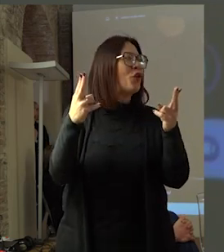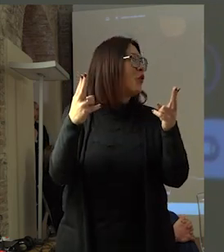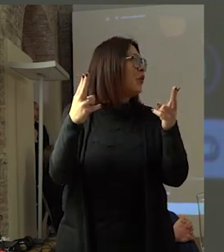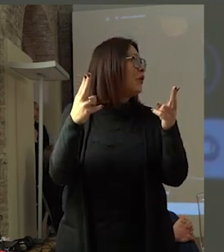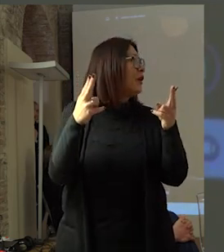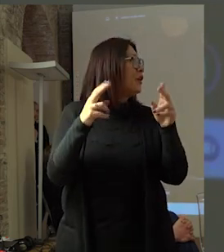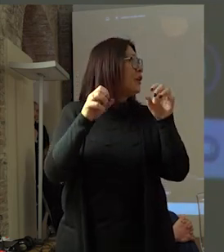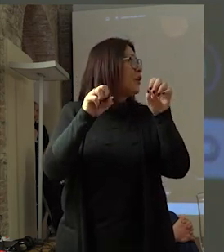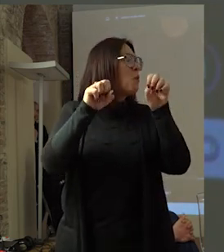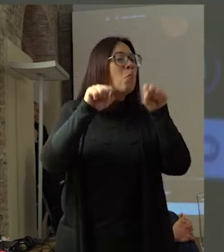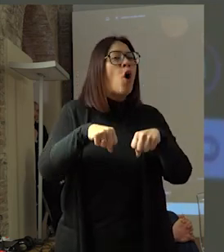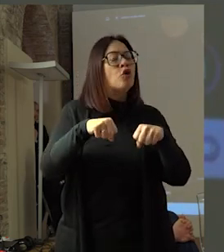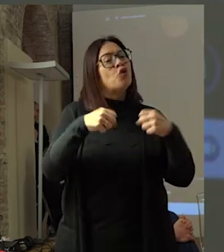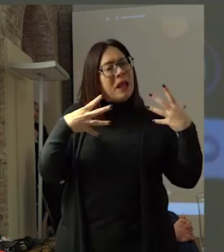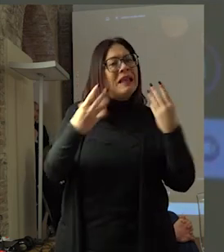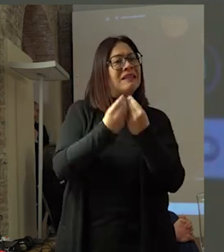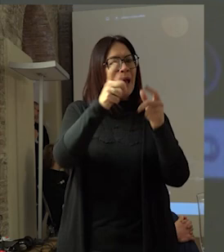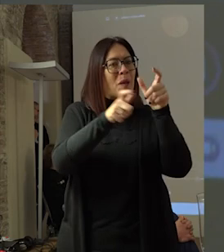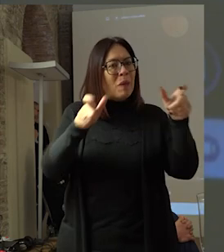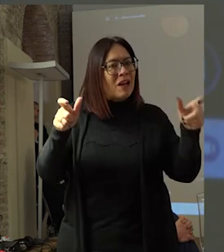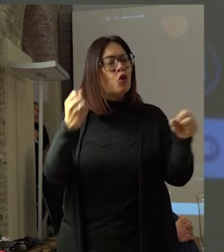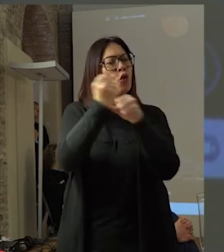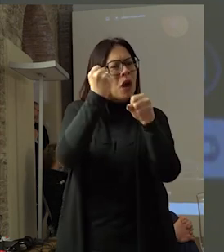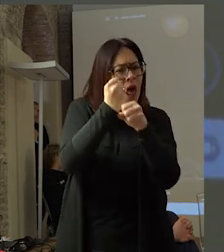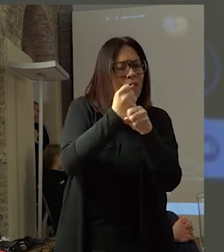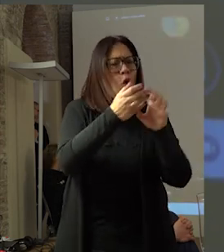stare con gli altri e